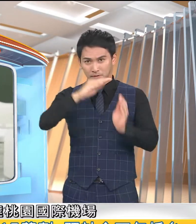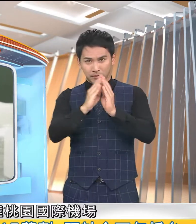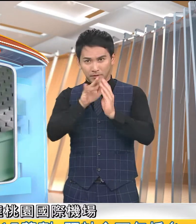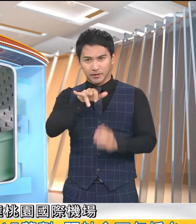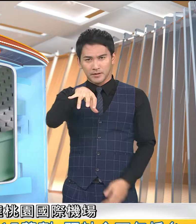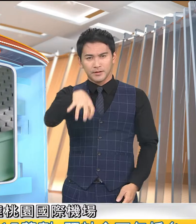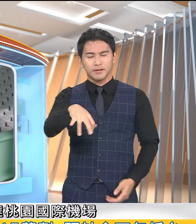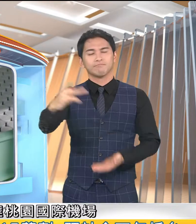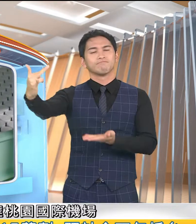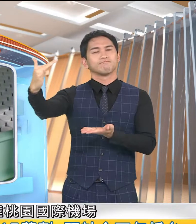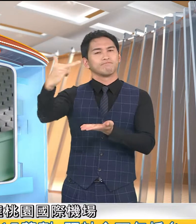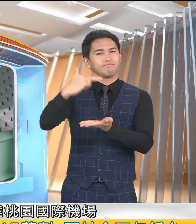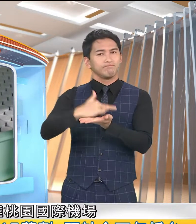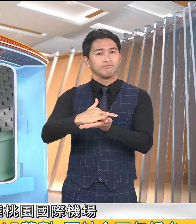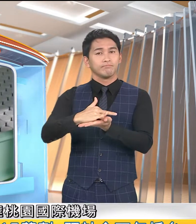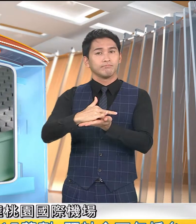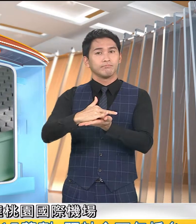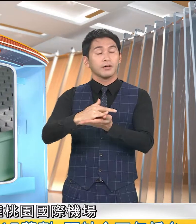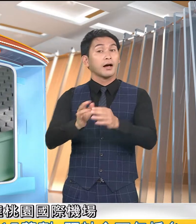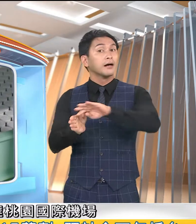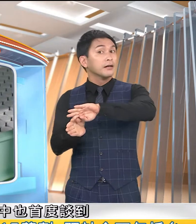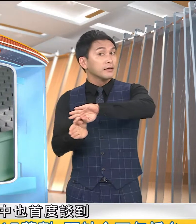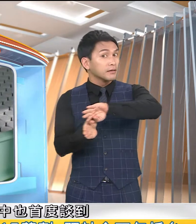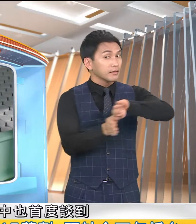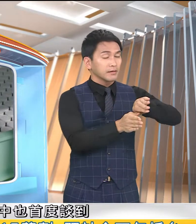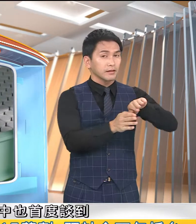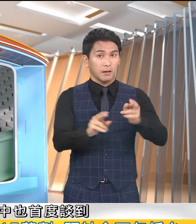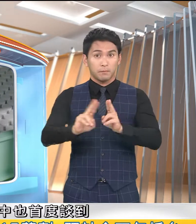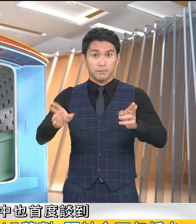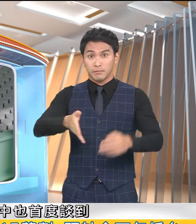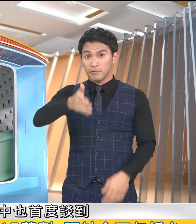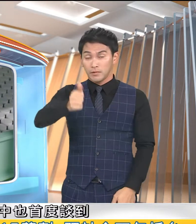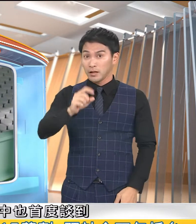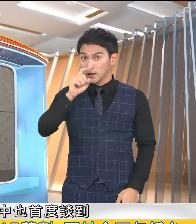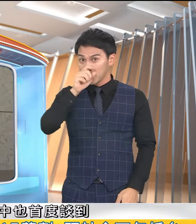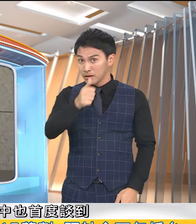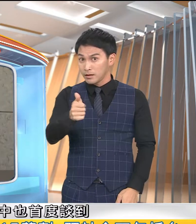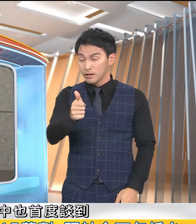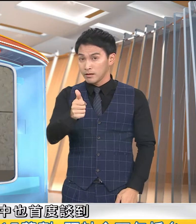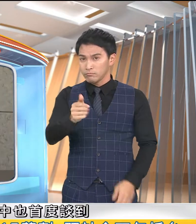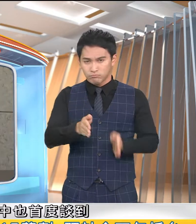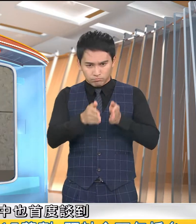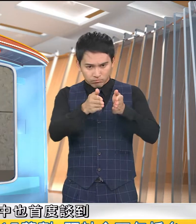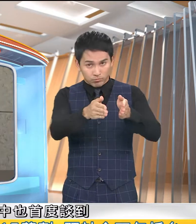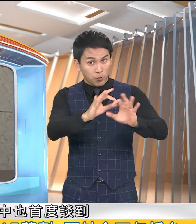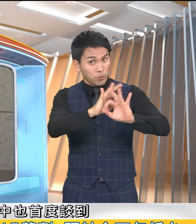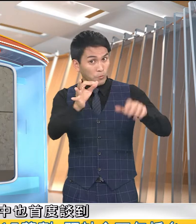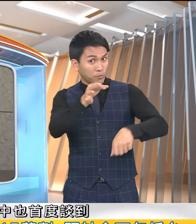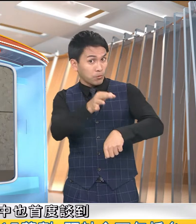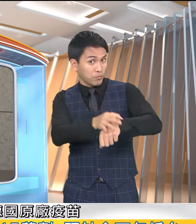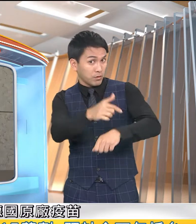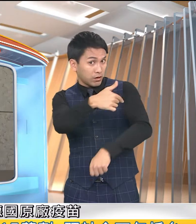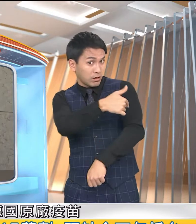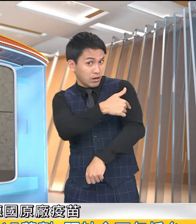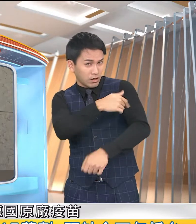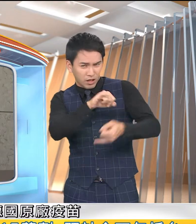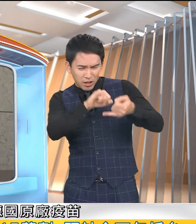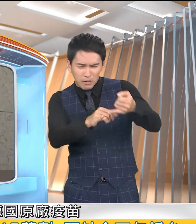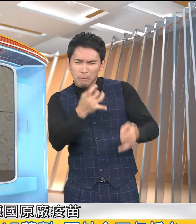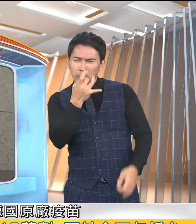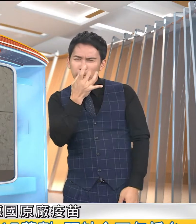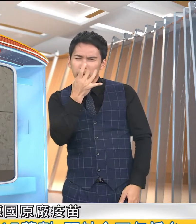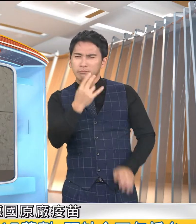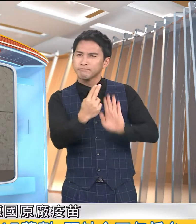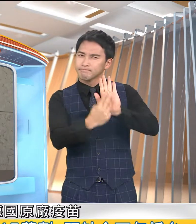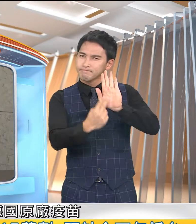午会抵达桃园国际机场。此外，指挥官陈时中也首度谈到